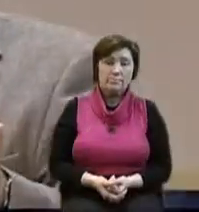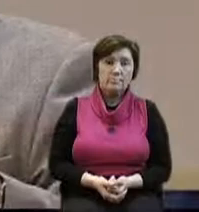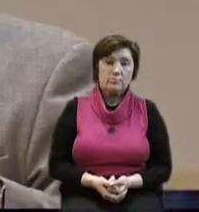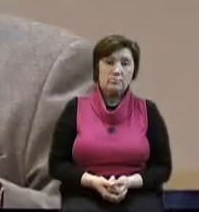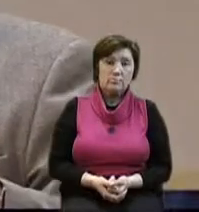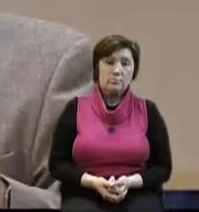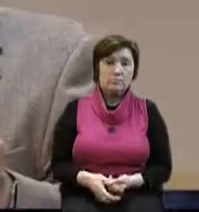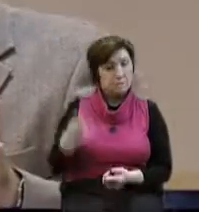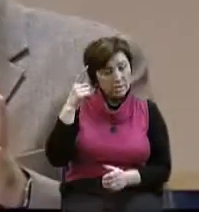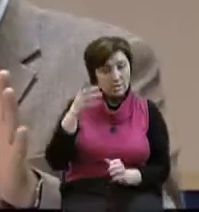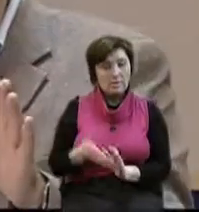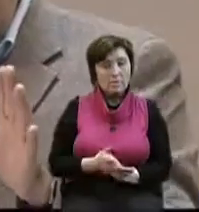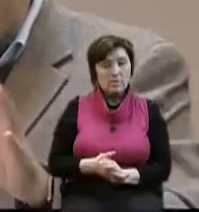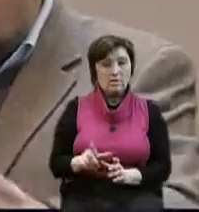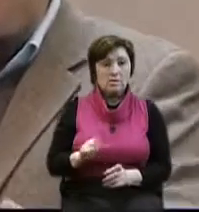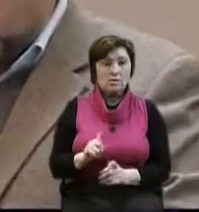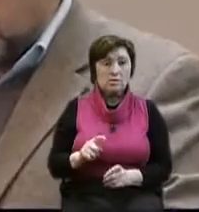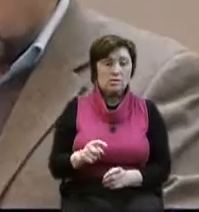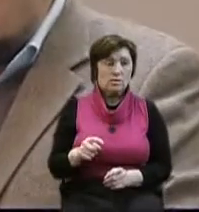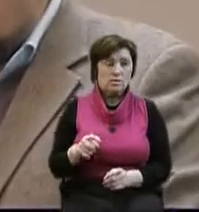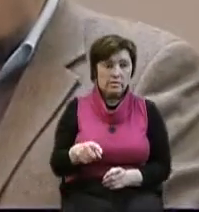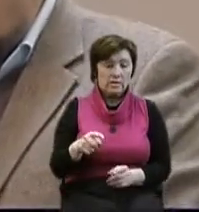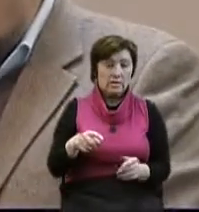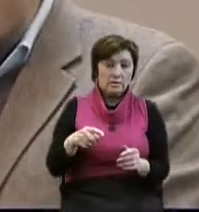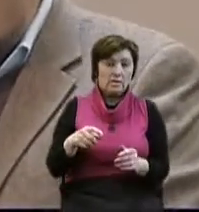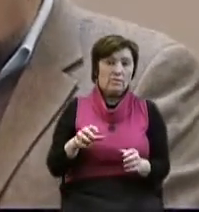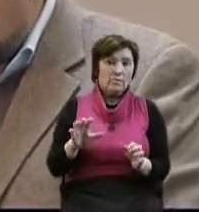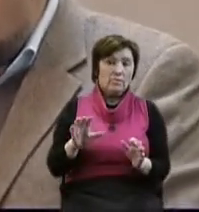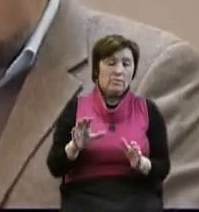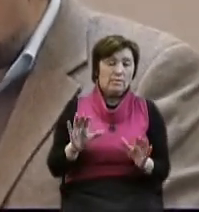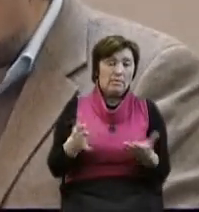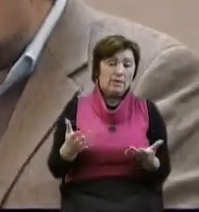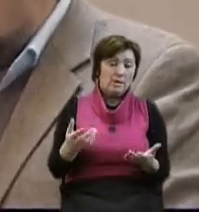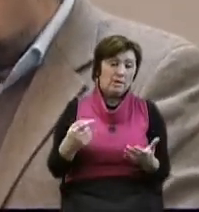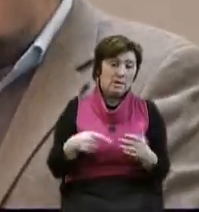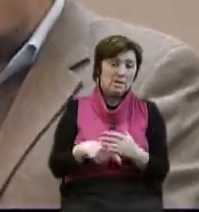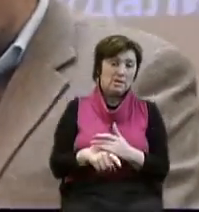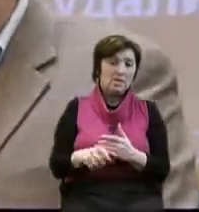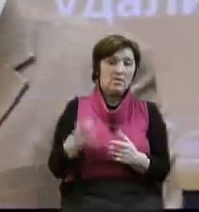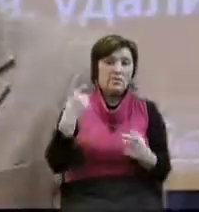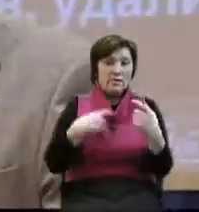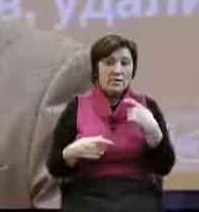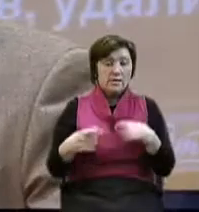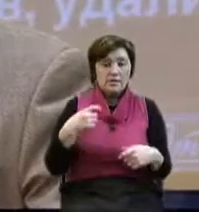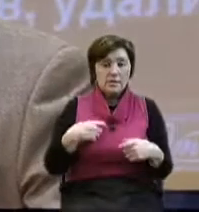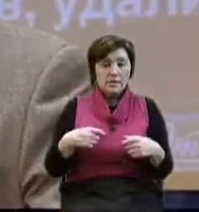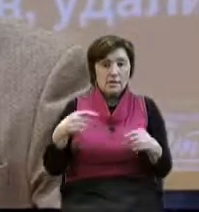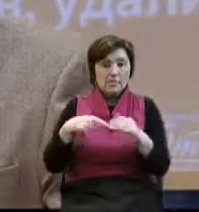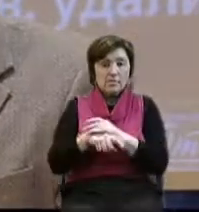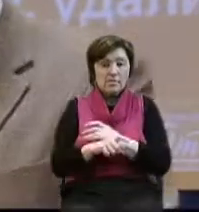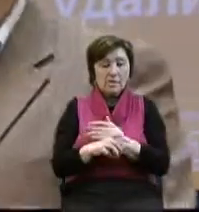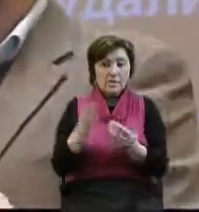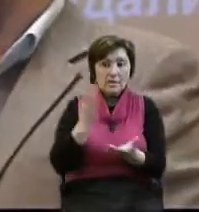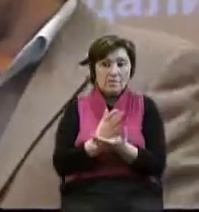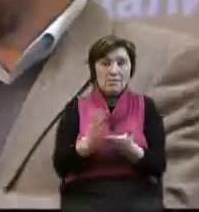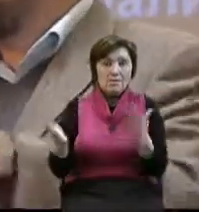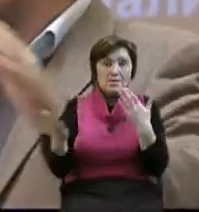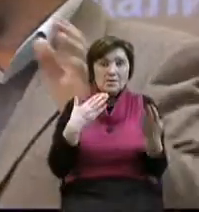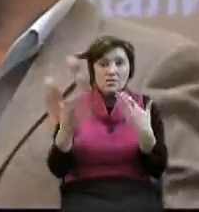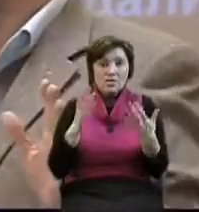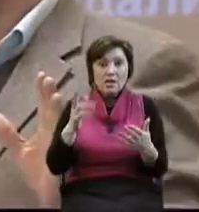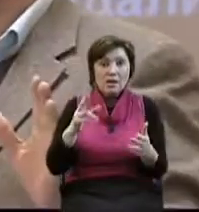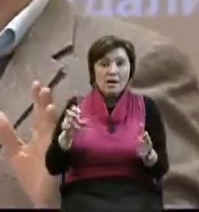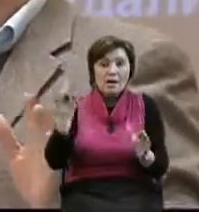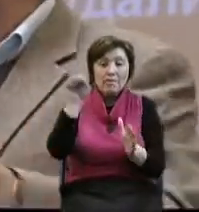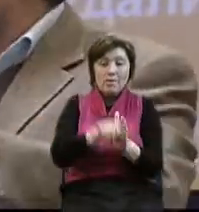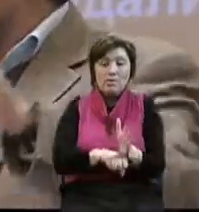моментом. И мы читаем об этом в 14 стихе. Фарисеи же, выйдя, имели совещание против него, как бы